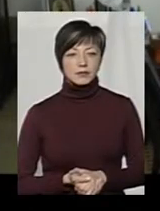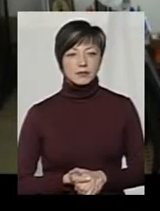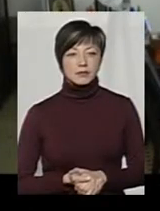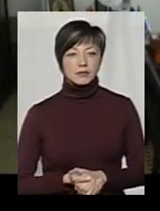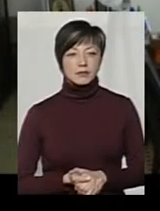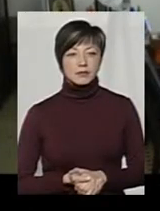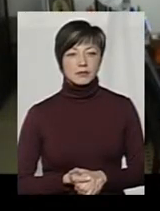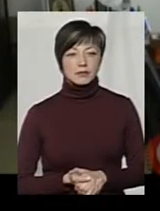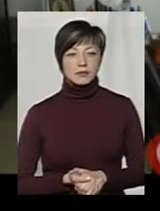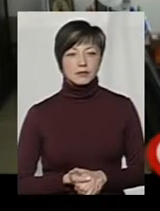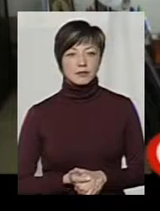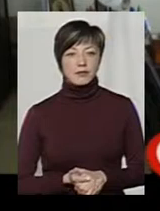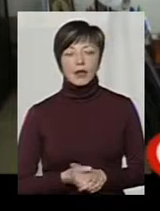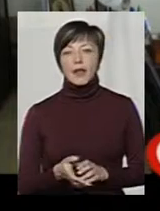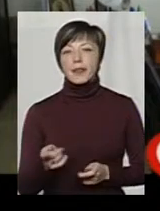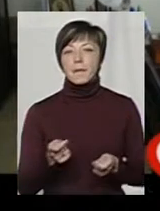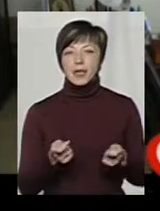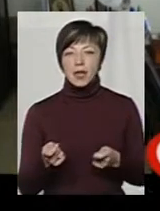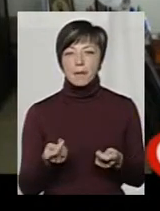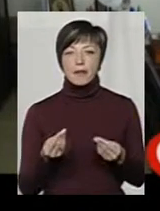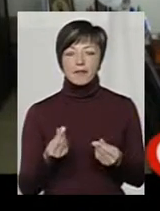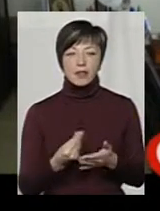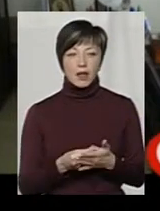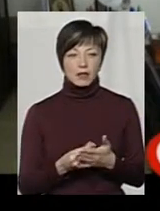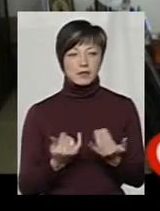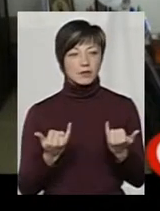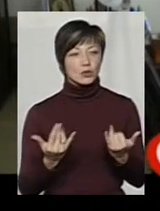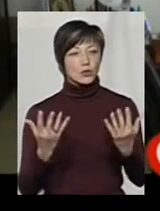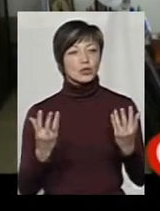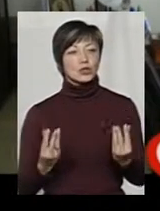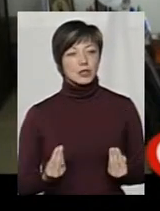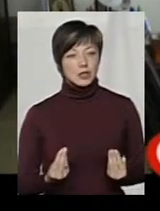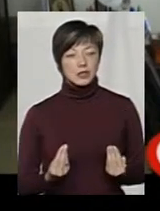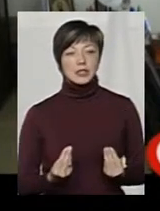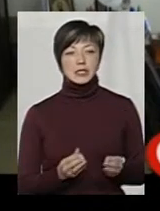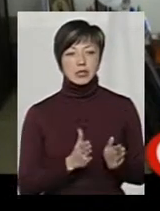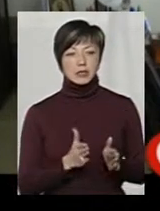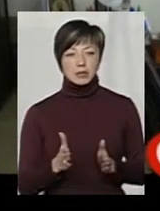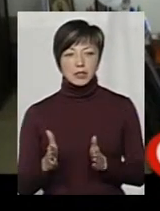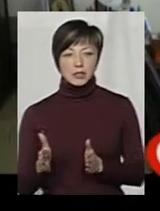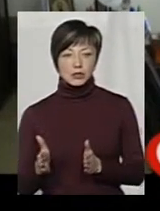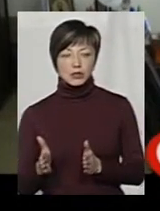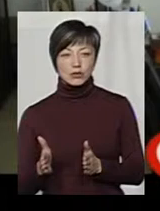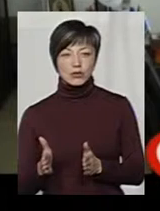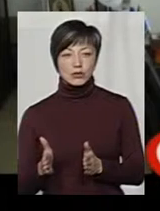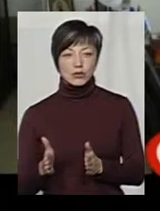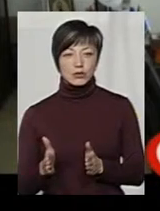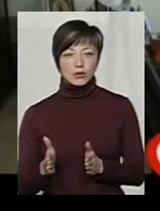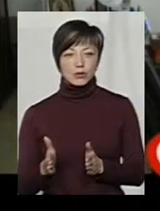Департамент фінансів на сьогоднішній день систематично передає